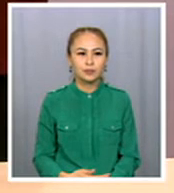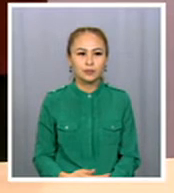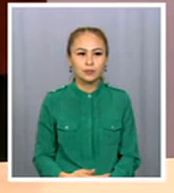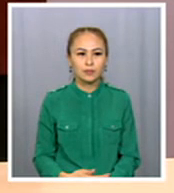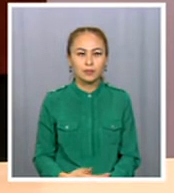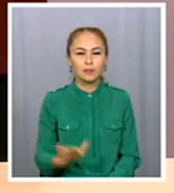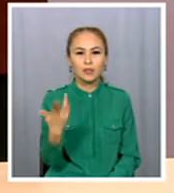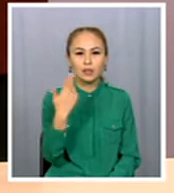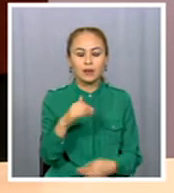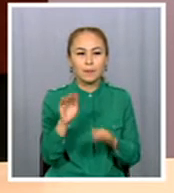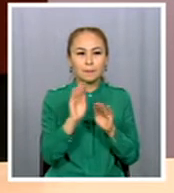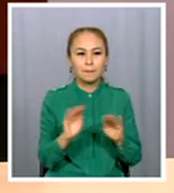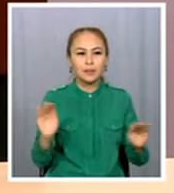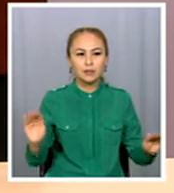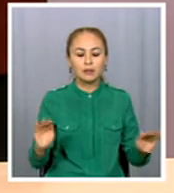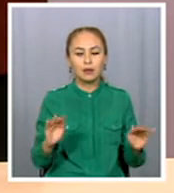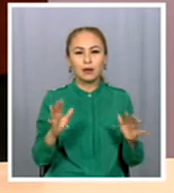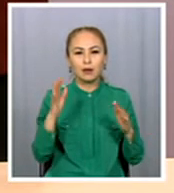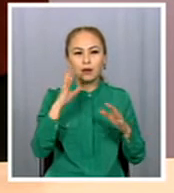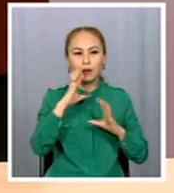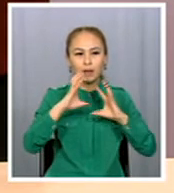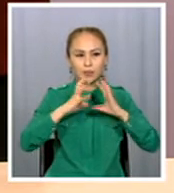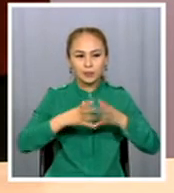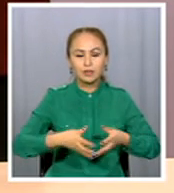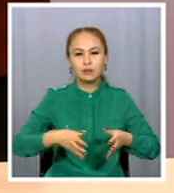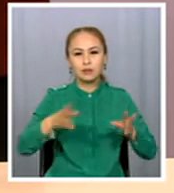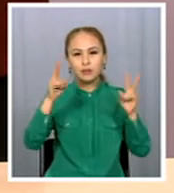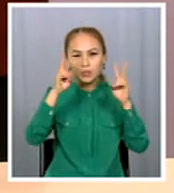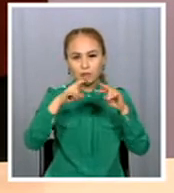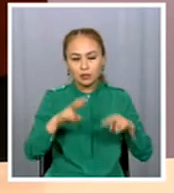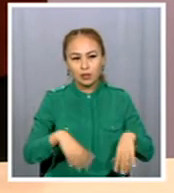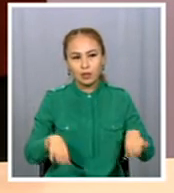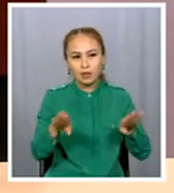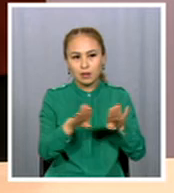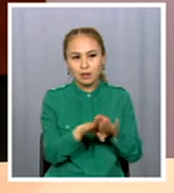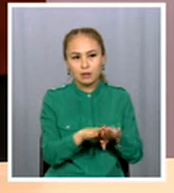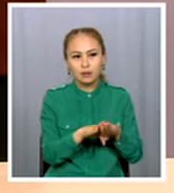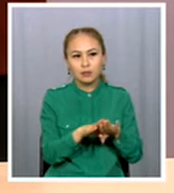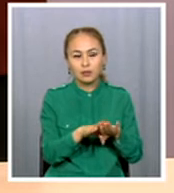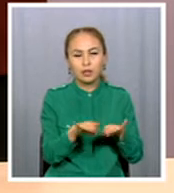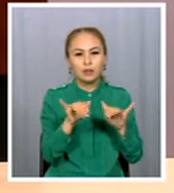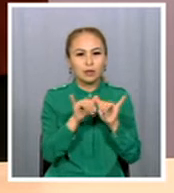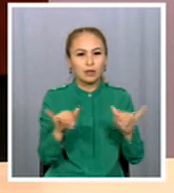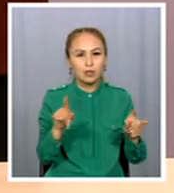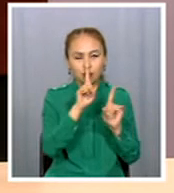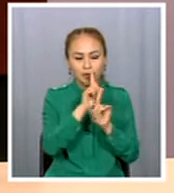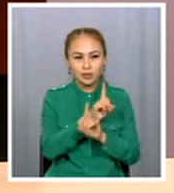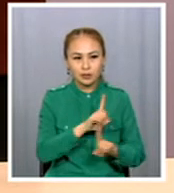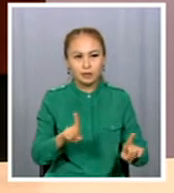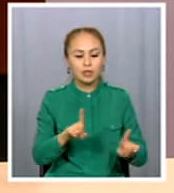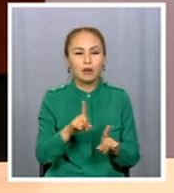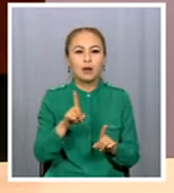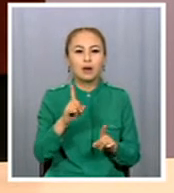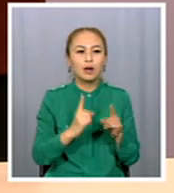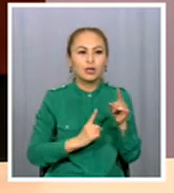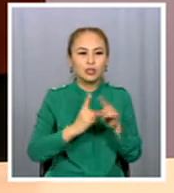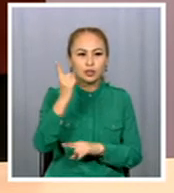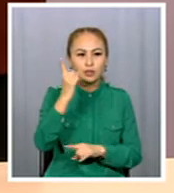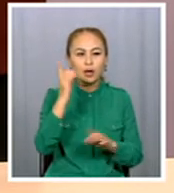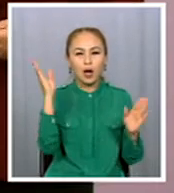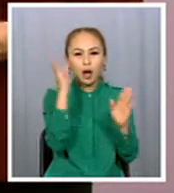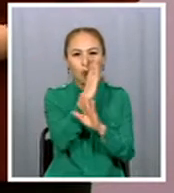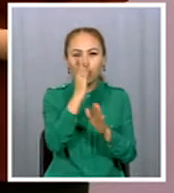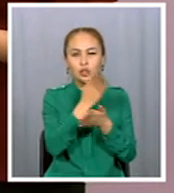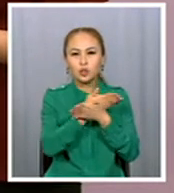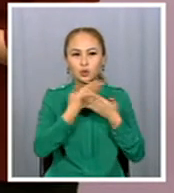Я, балалар, ғалымдардың зерттеуі бойынша ғарышта дыбыс таралмайды. Себебі ғарышта ауа